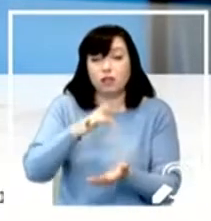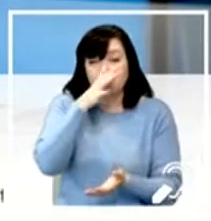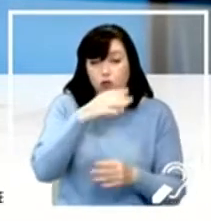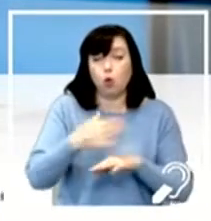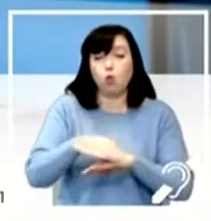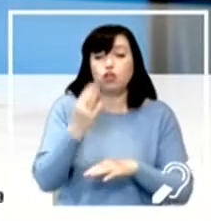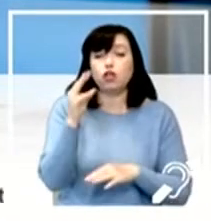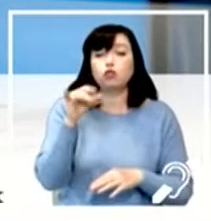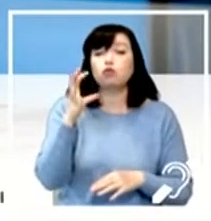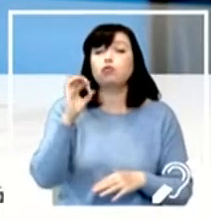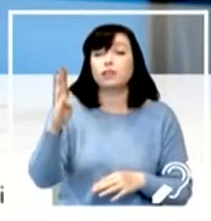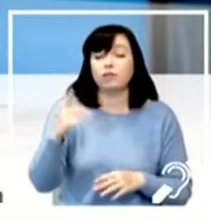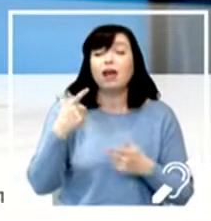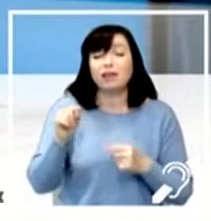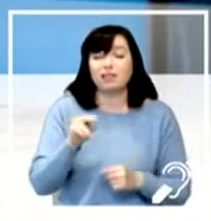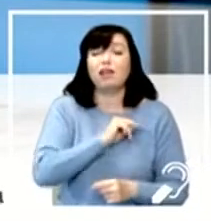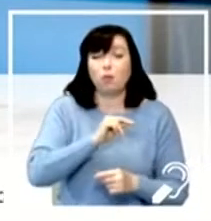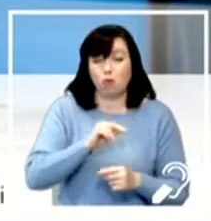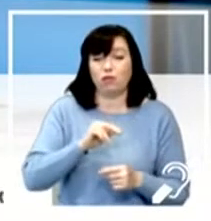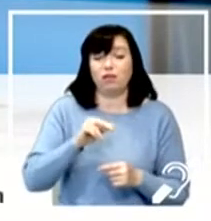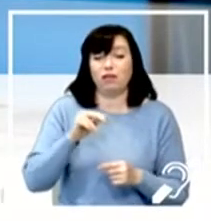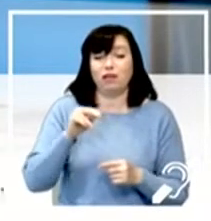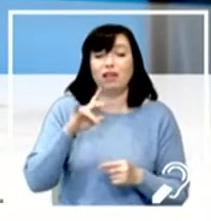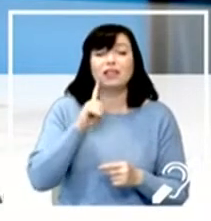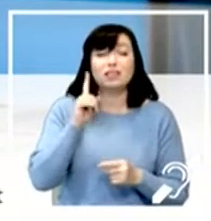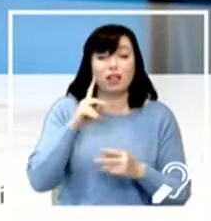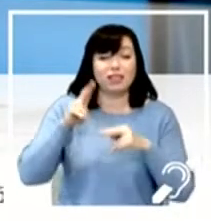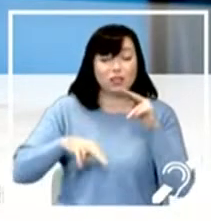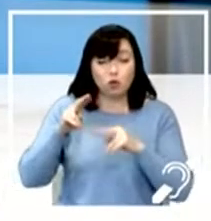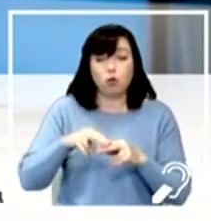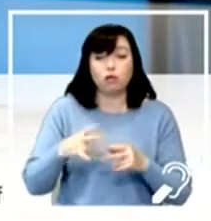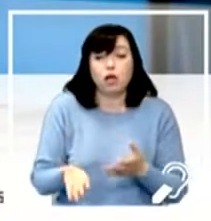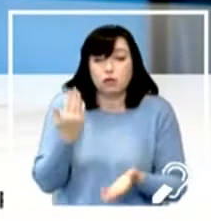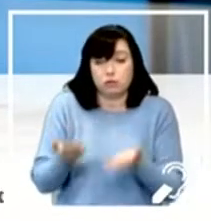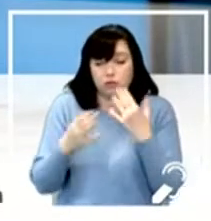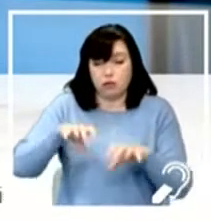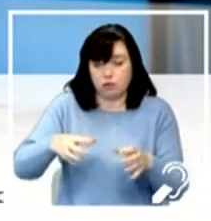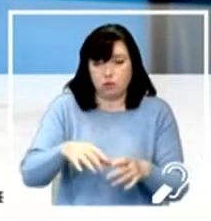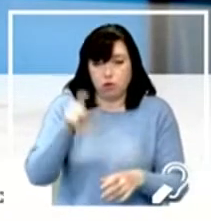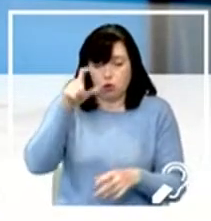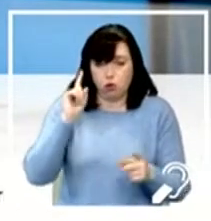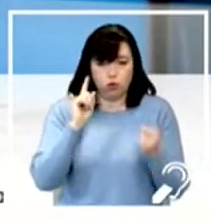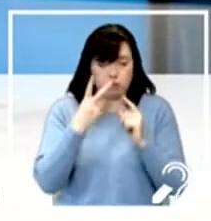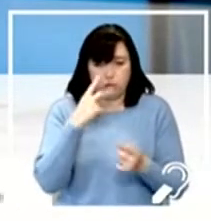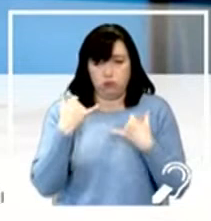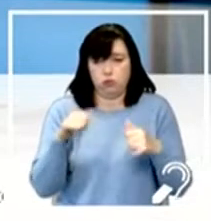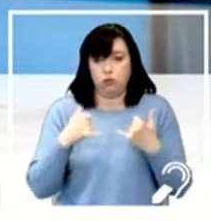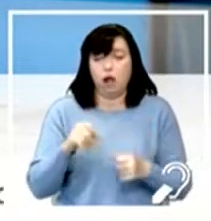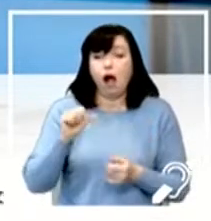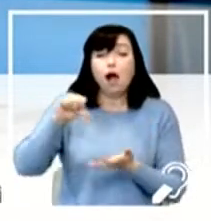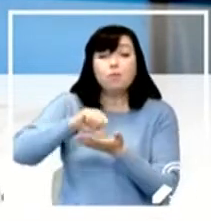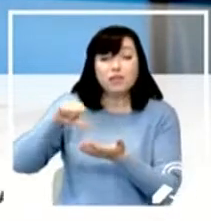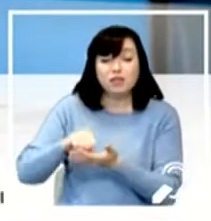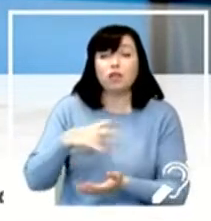strada Sciuse, unde angajații de la Spații Verzi scot dalele. Trecătorii au rămas nedumeriți. În schimb, reprezentanții